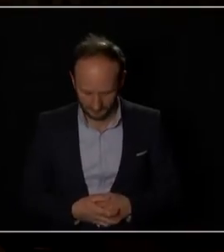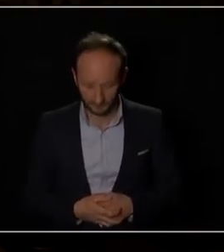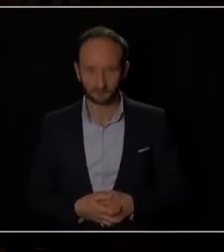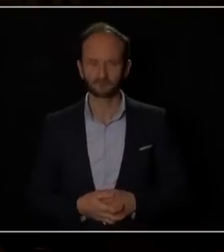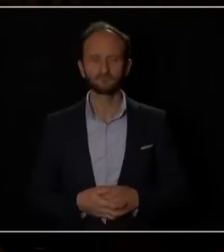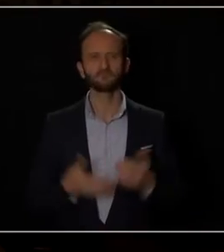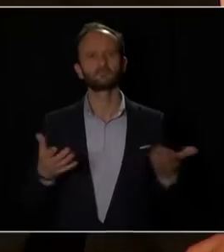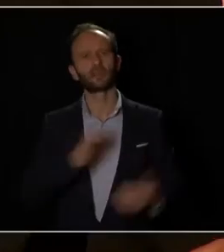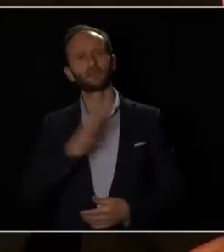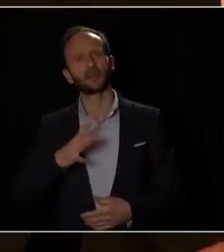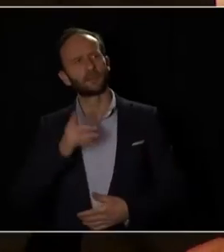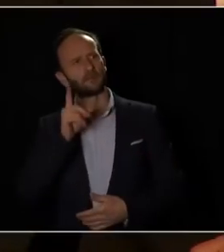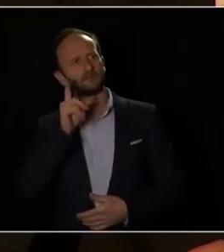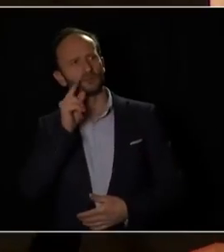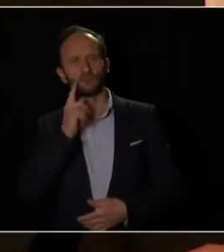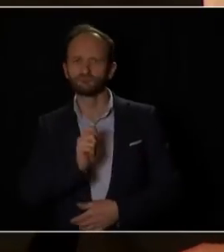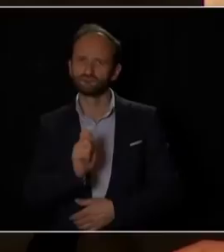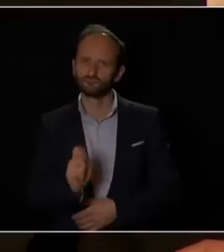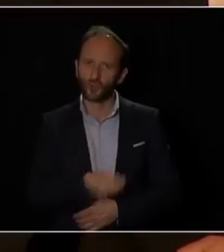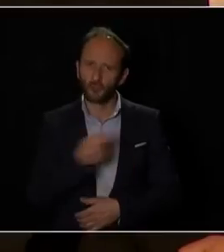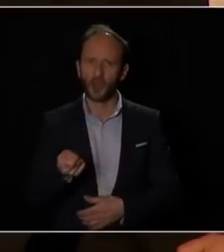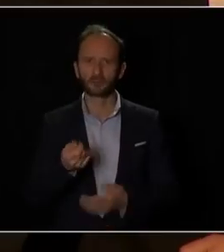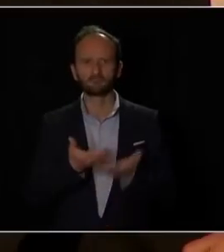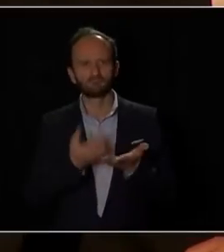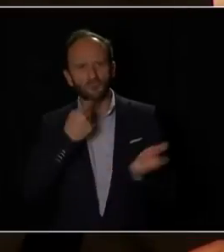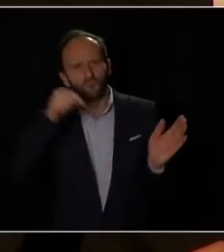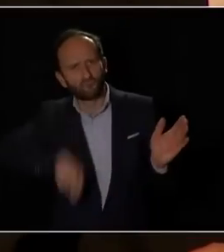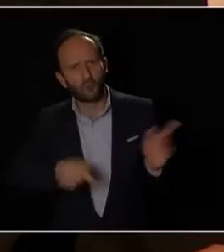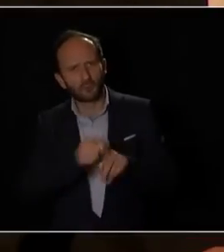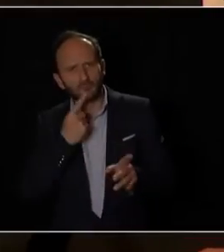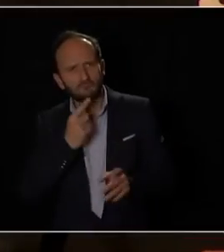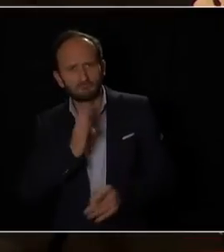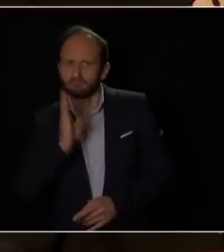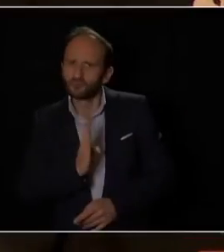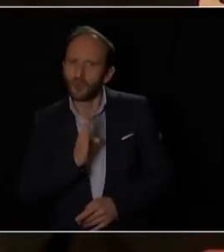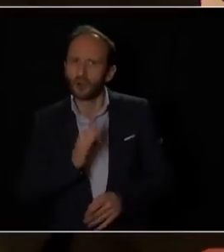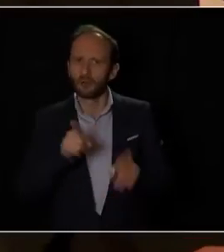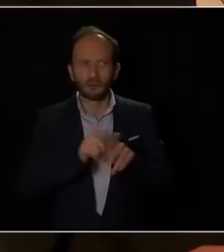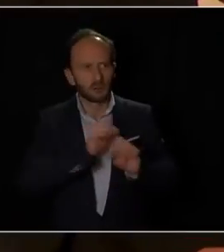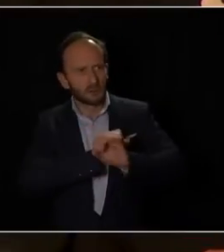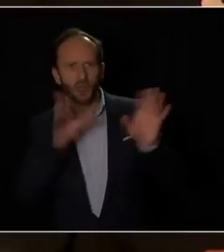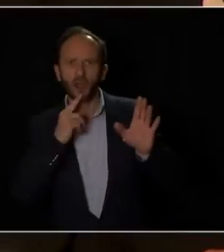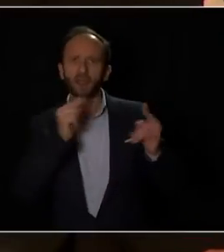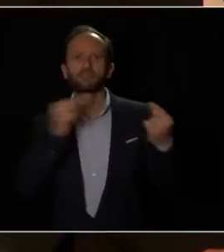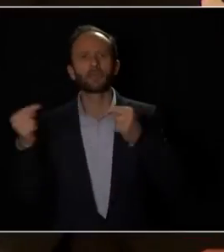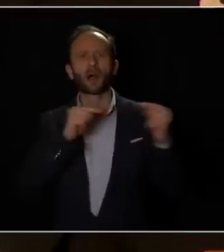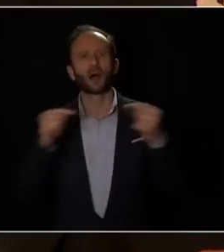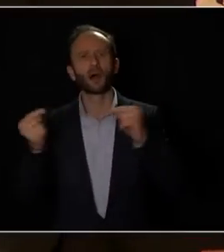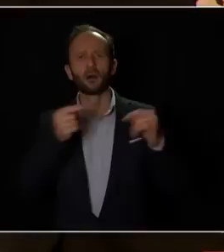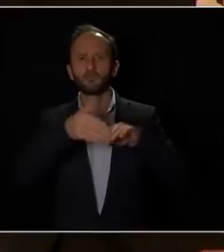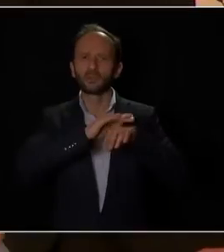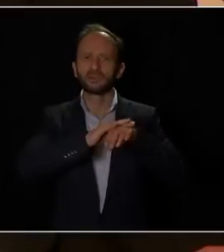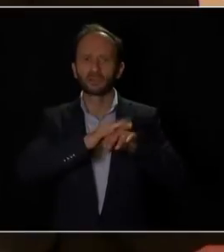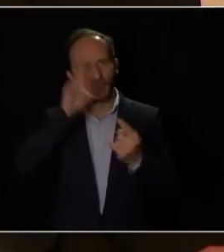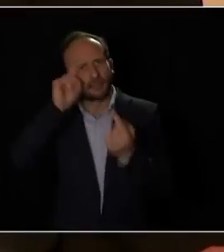Mesdames, Messieurs, il est légitime, sain et nécessaire que le débat politique porte sur la